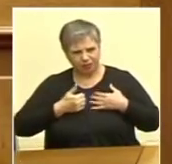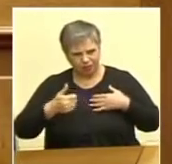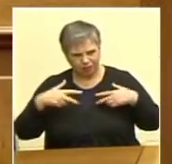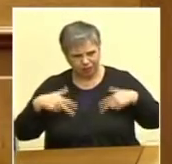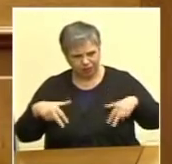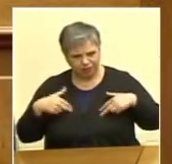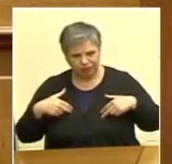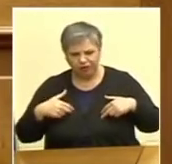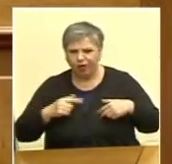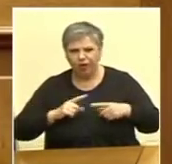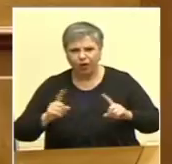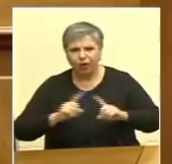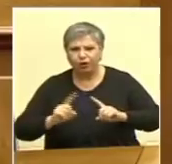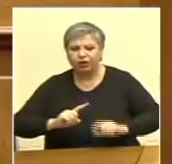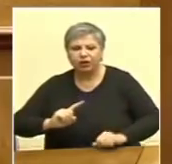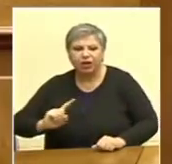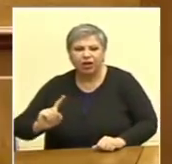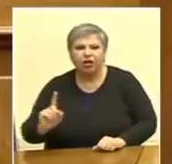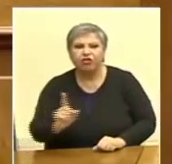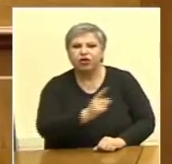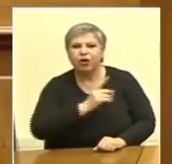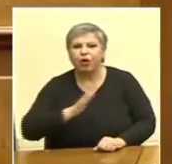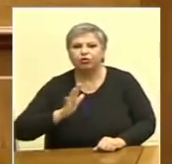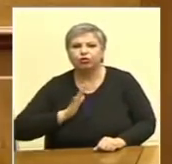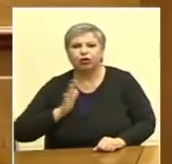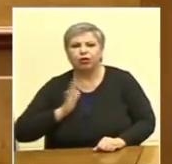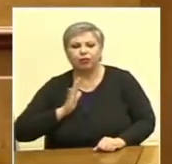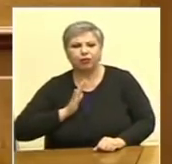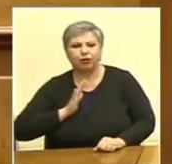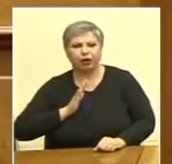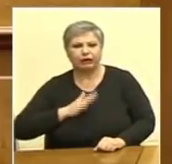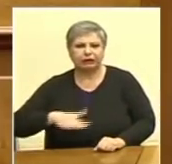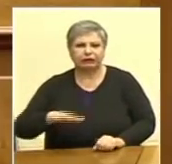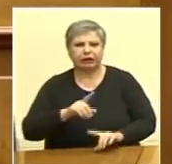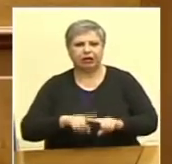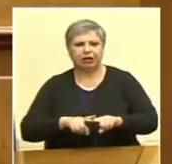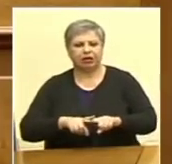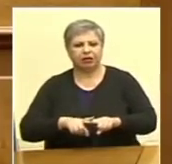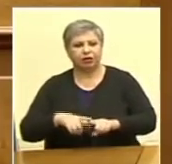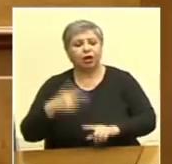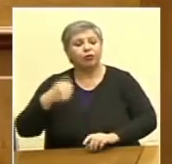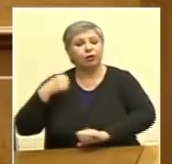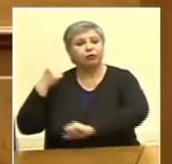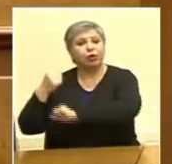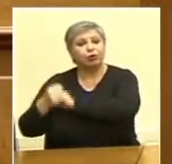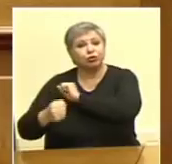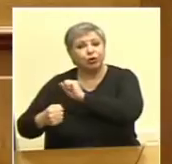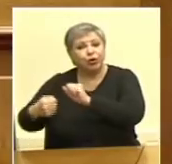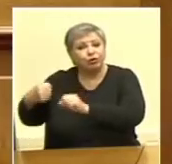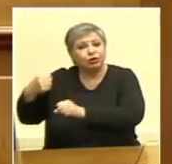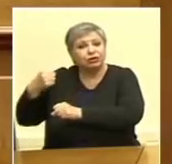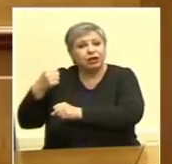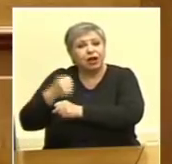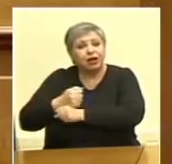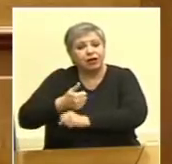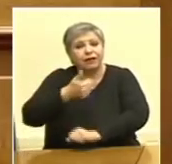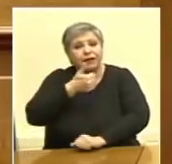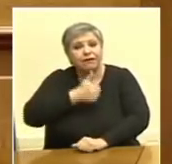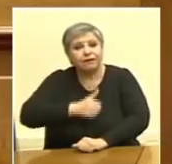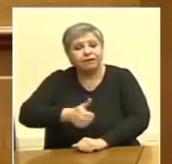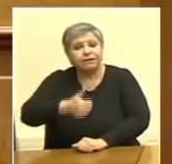επί πολλά χρόνια στερήθηκαν βασικών αγαθών, επειδή κάποιοι που κυβερνήσαν